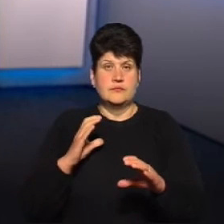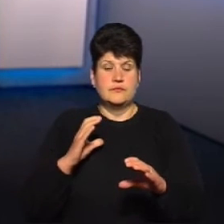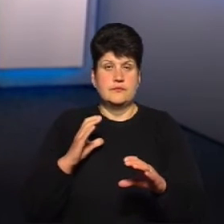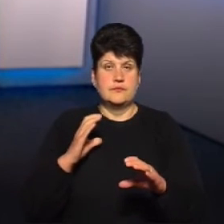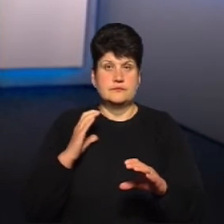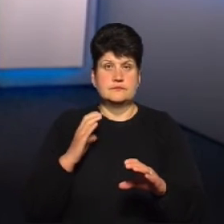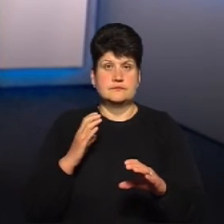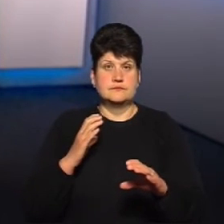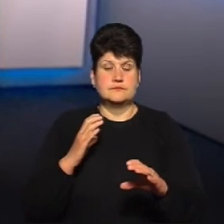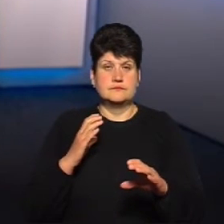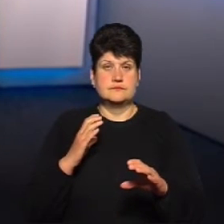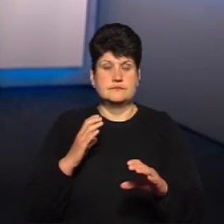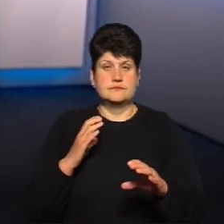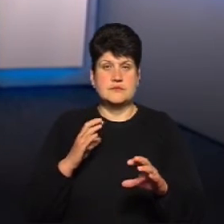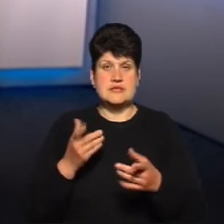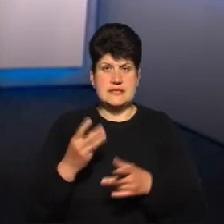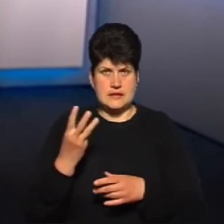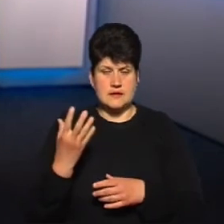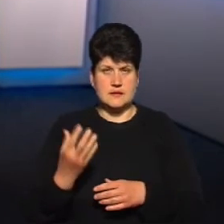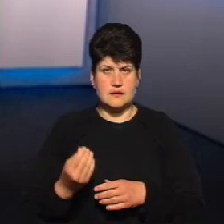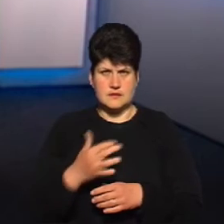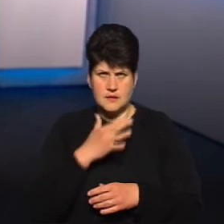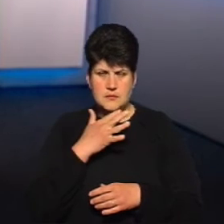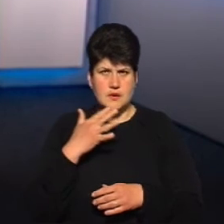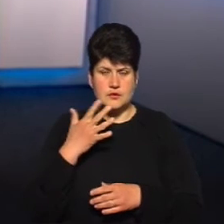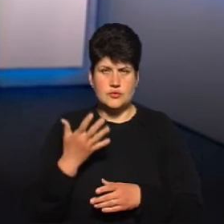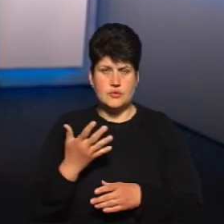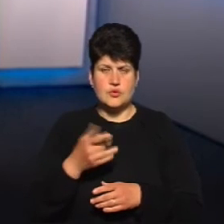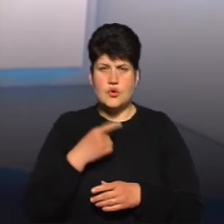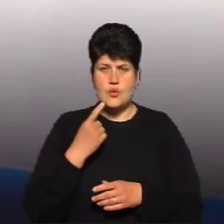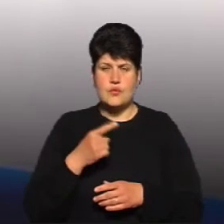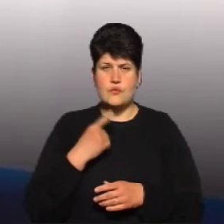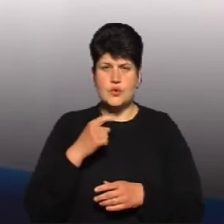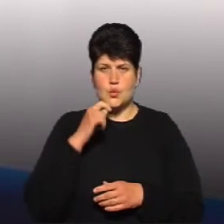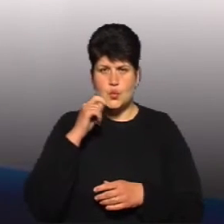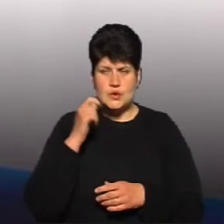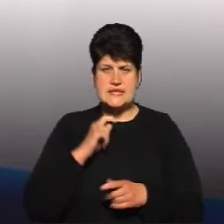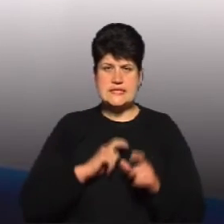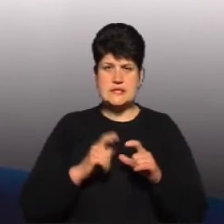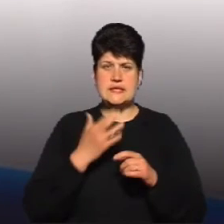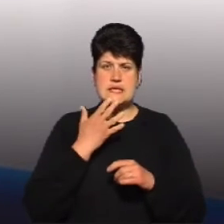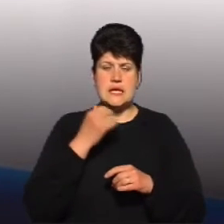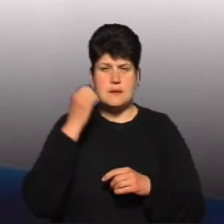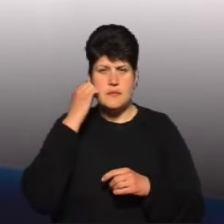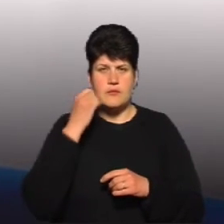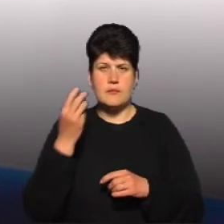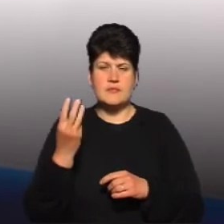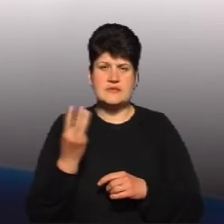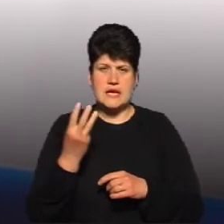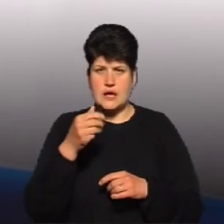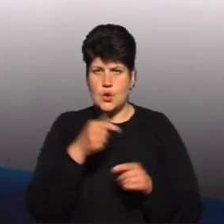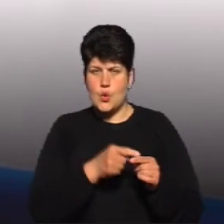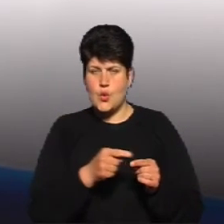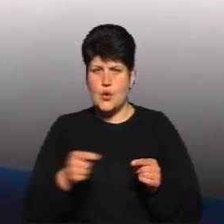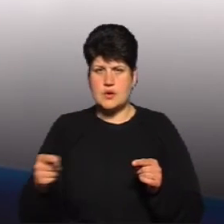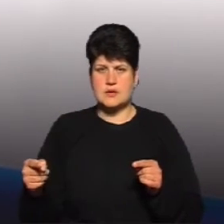так? І за 3 дні так багато. За даними взагалі Українського інституту національної пам'яті, у перші 3 роки після переселення від